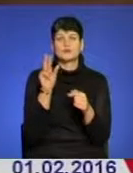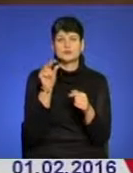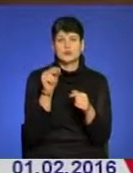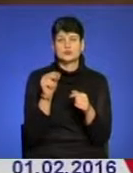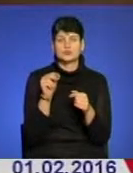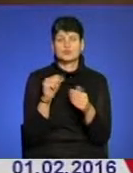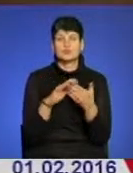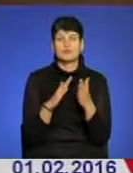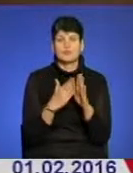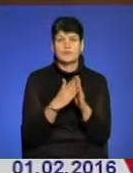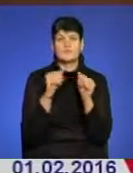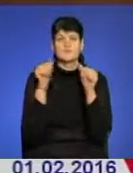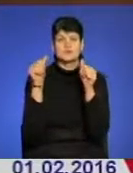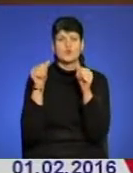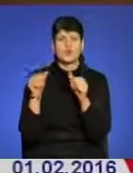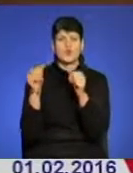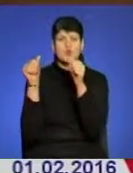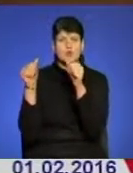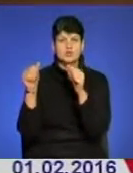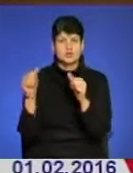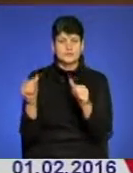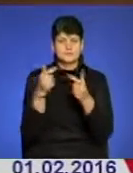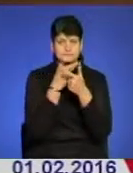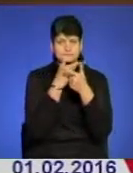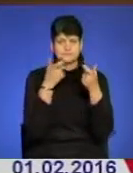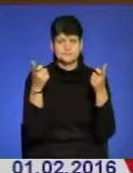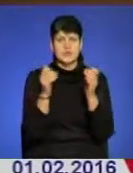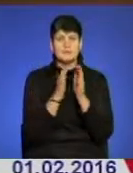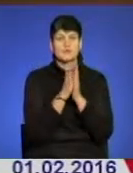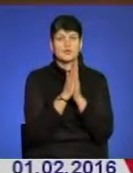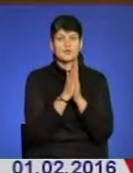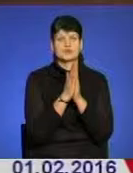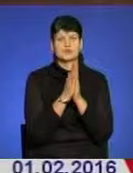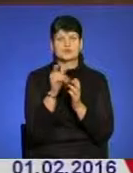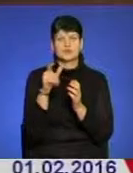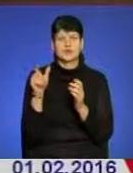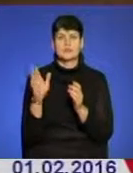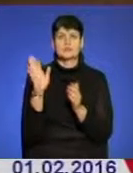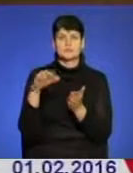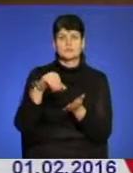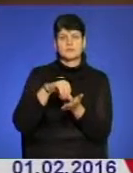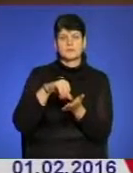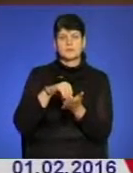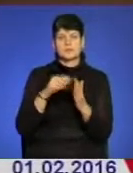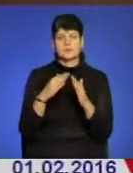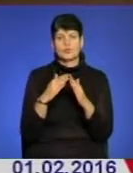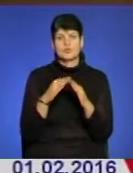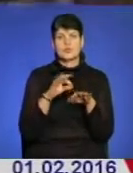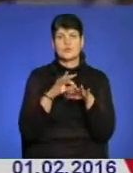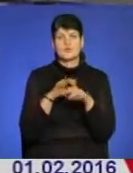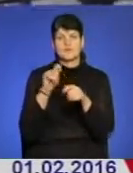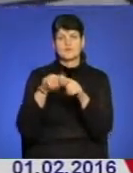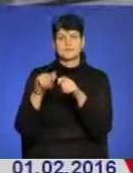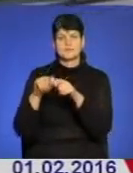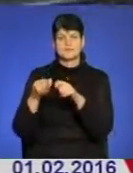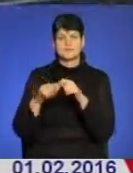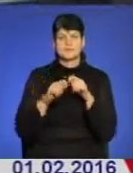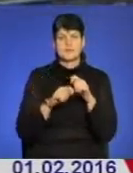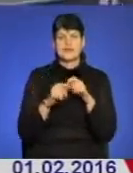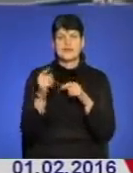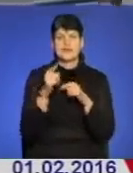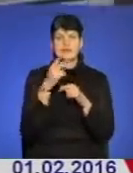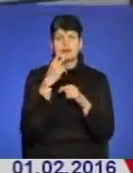безпосередньо по цілому будинку, зокрема. Тобто ми попереджаємо мешканців будинку за місяць, і після